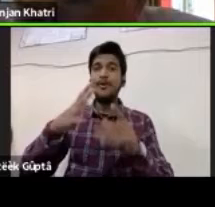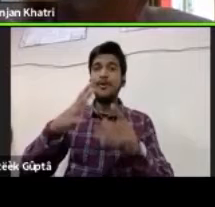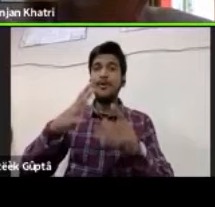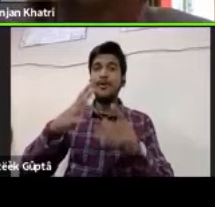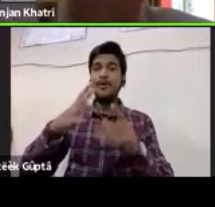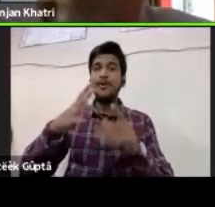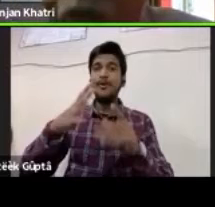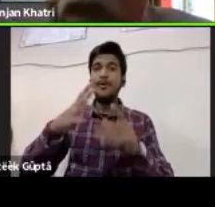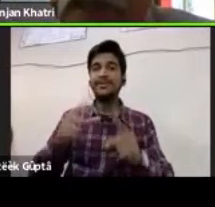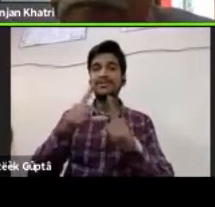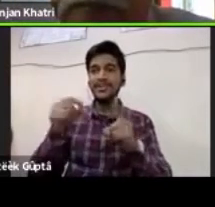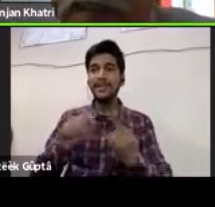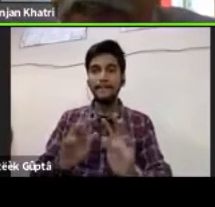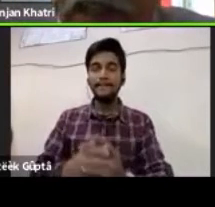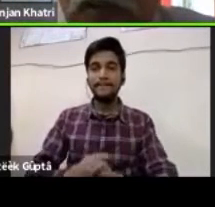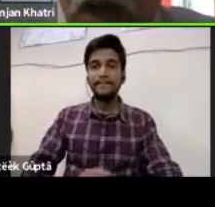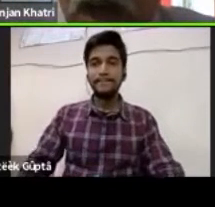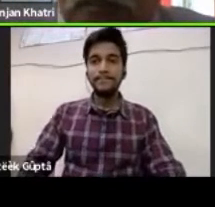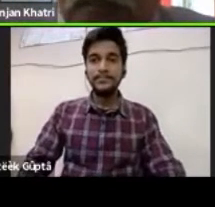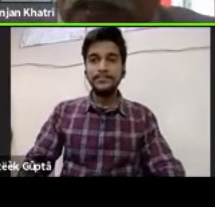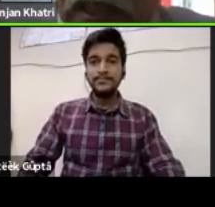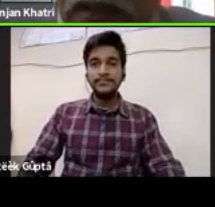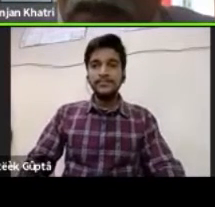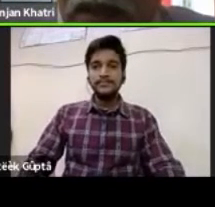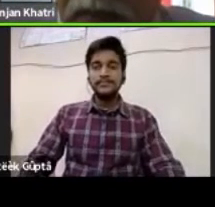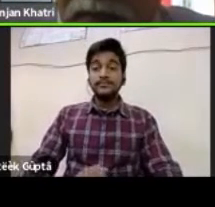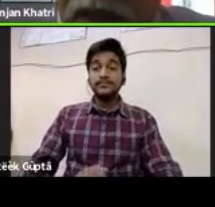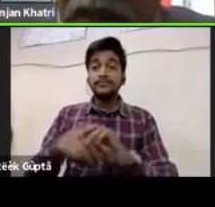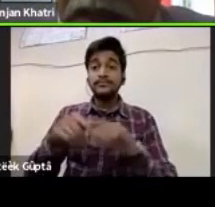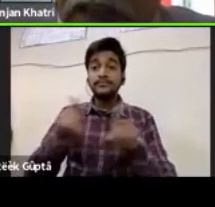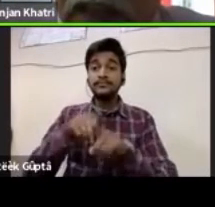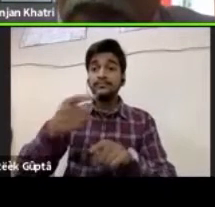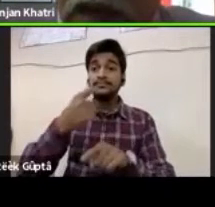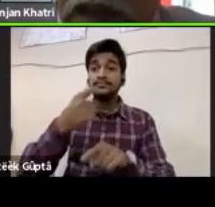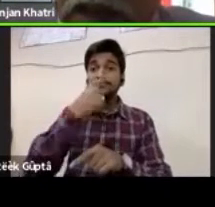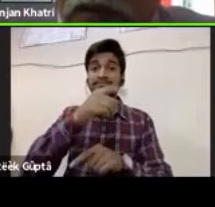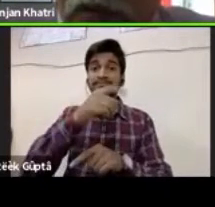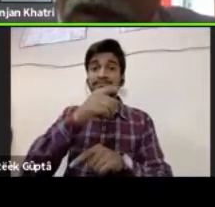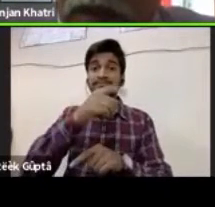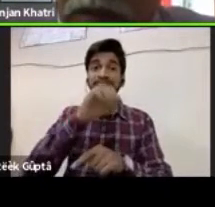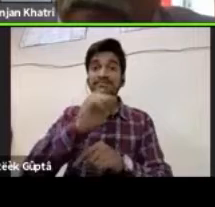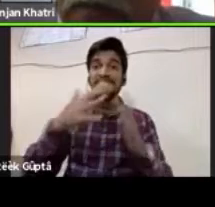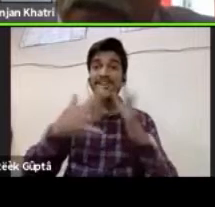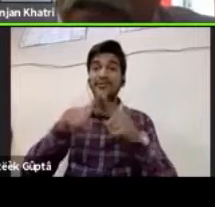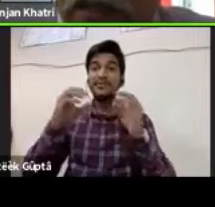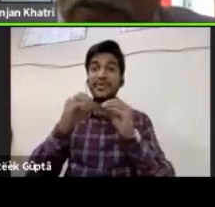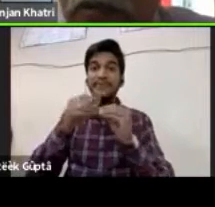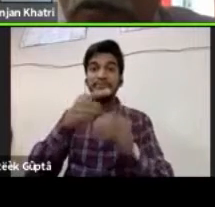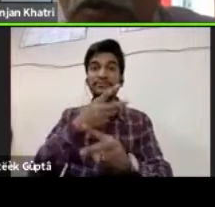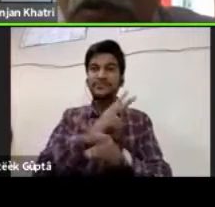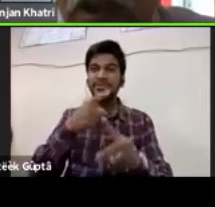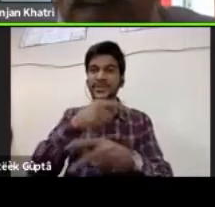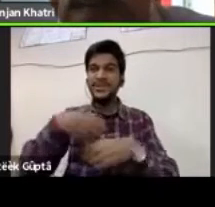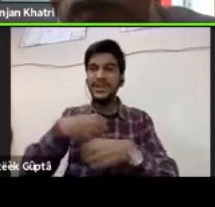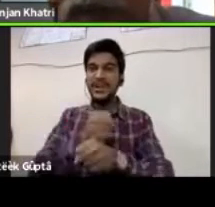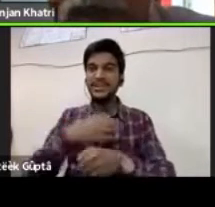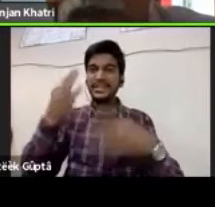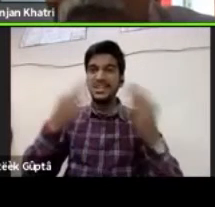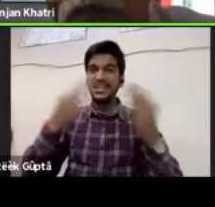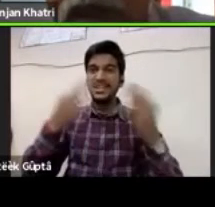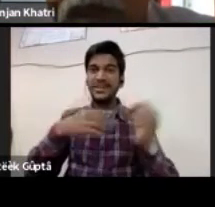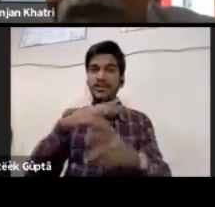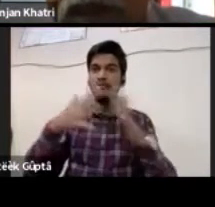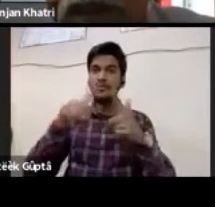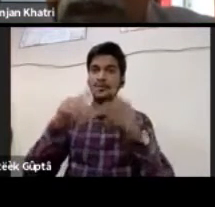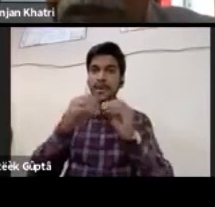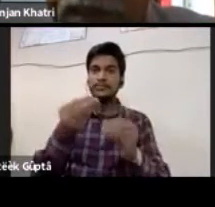इसके अलावा आपको अगर वेबसाइट है तो आप जितने एटिकेट बनाए हैं उसको आप वेबसाइट में डाल देंगे तो लोगों को एक्सेस होगी. तो वो